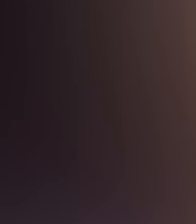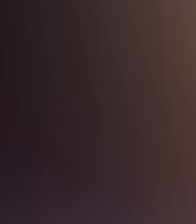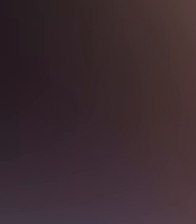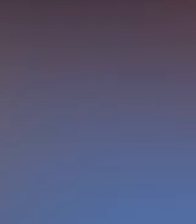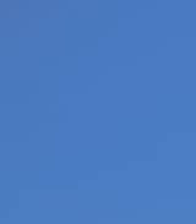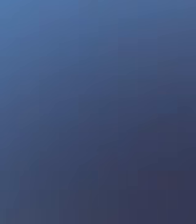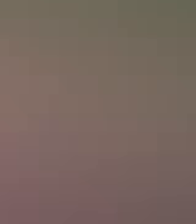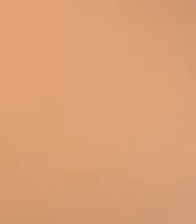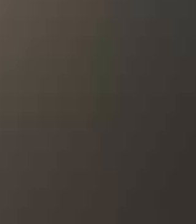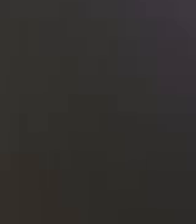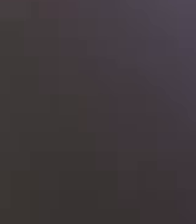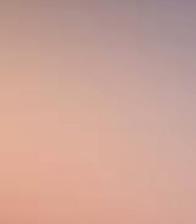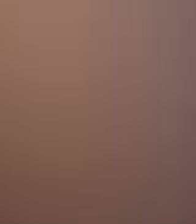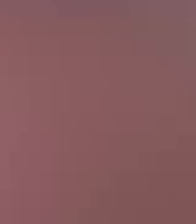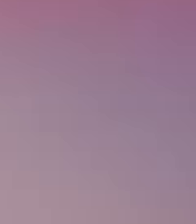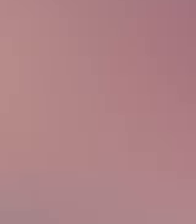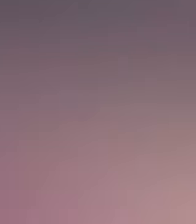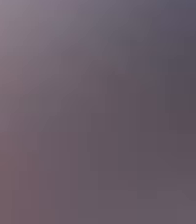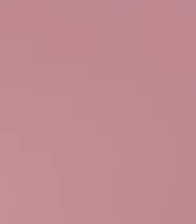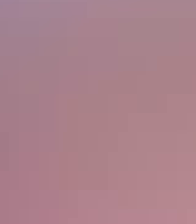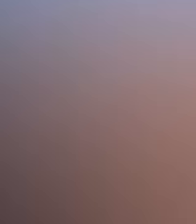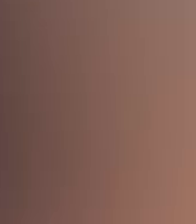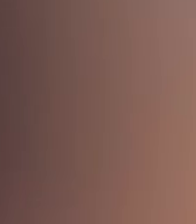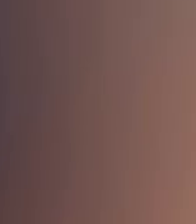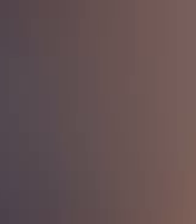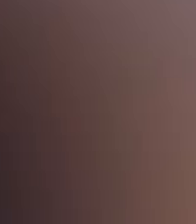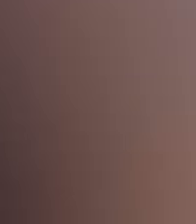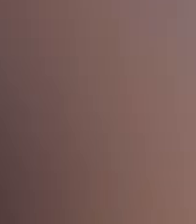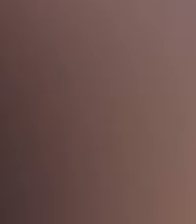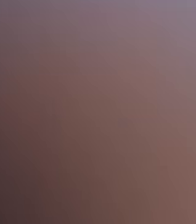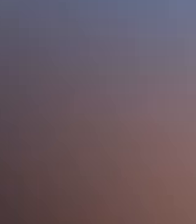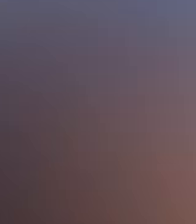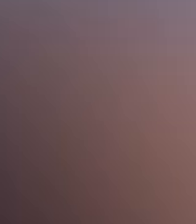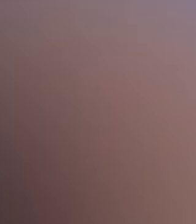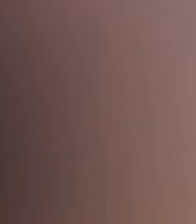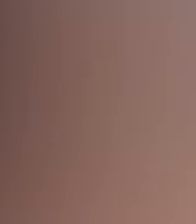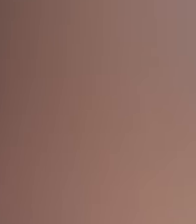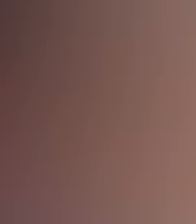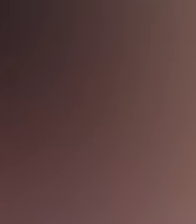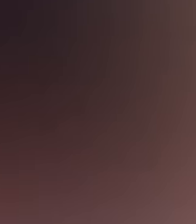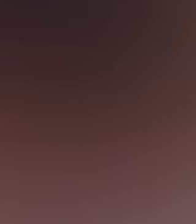My ze swojej strony z premierą Putinem się pilnujemy, aby nikt piachów w trybie nie wypał.